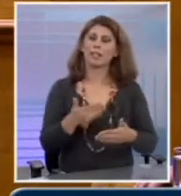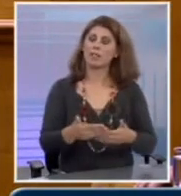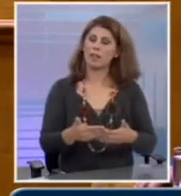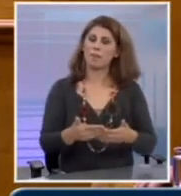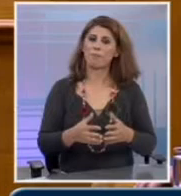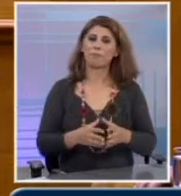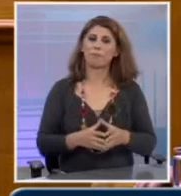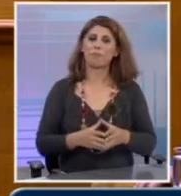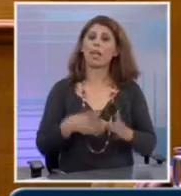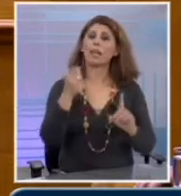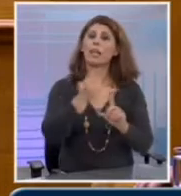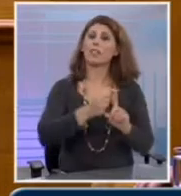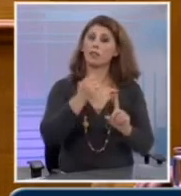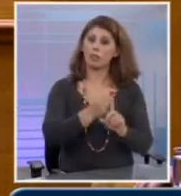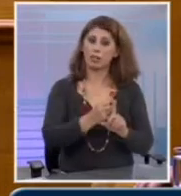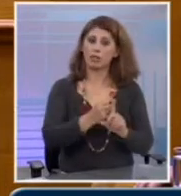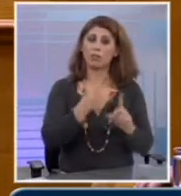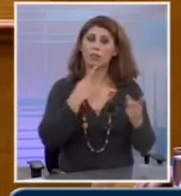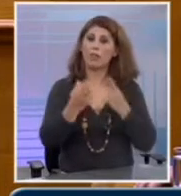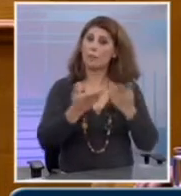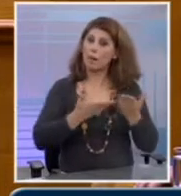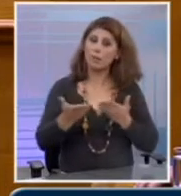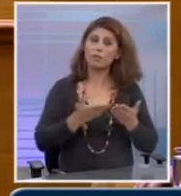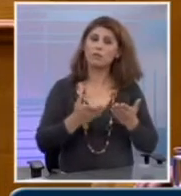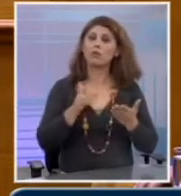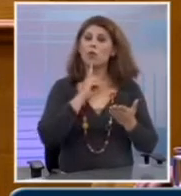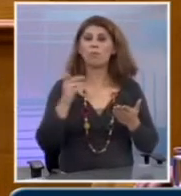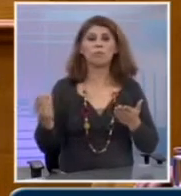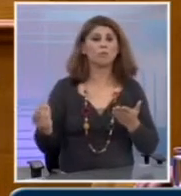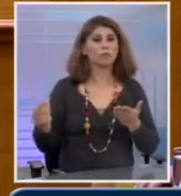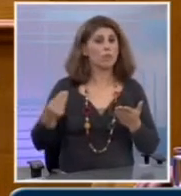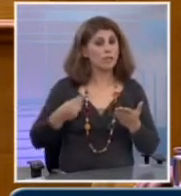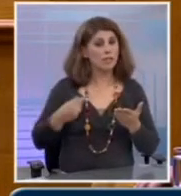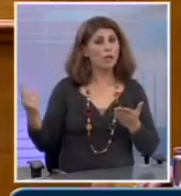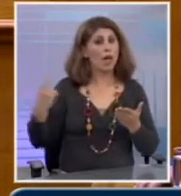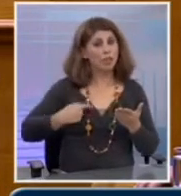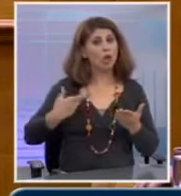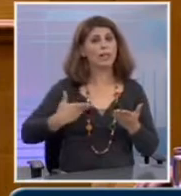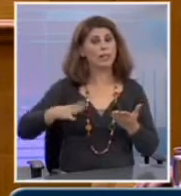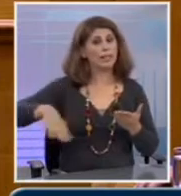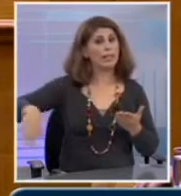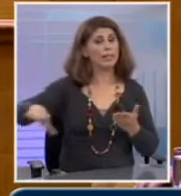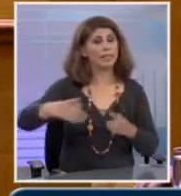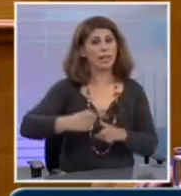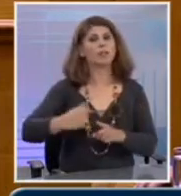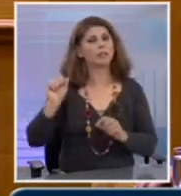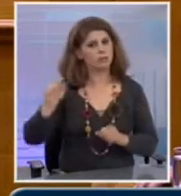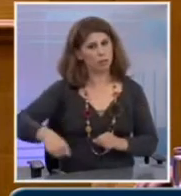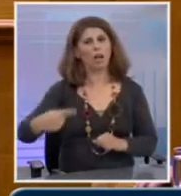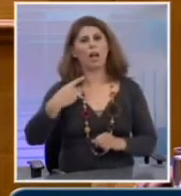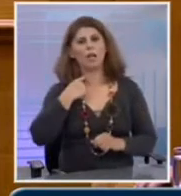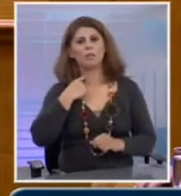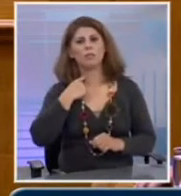να διεκδικήσουμε την διαπραγμάτευση όπως μας είχε δώσει εντολή ο ελληνικός λαός. Ναι, χάσαμε.